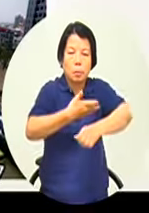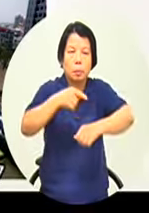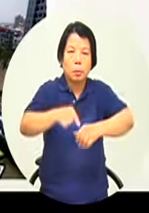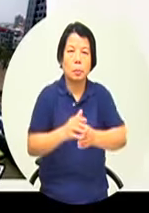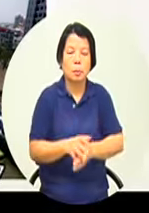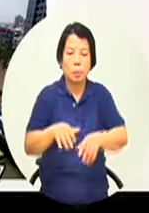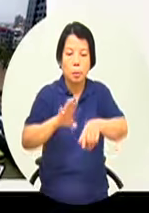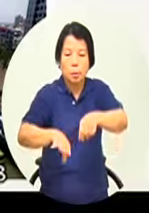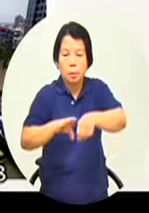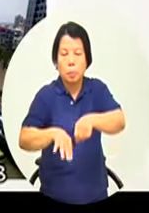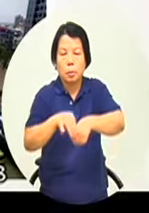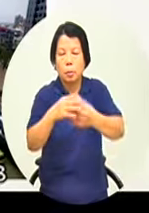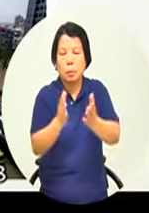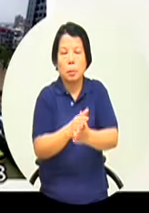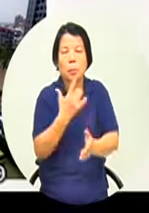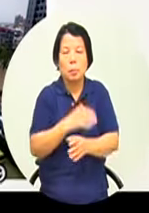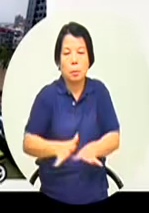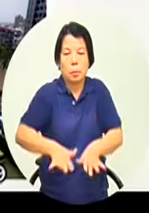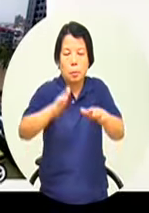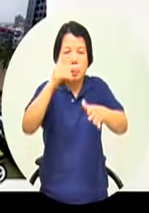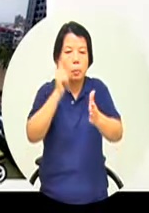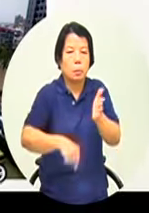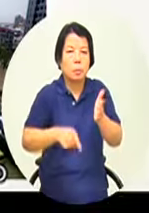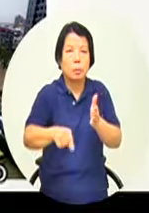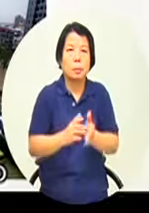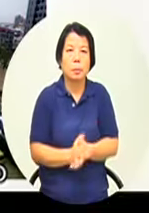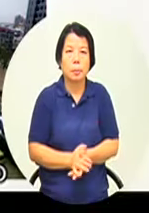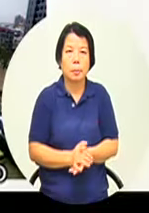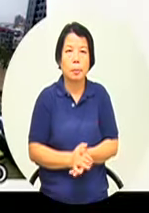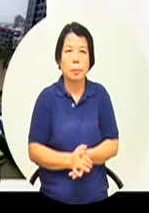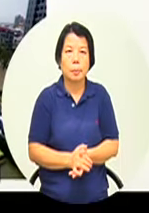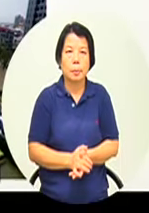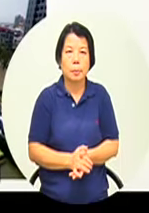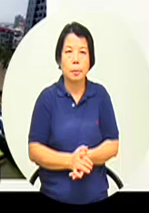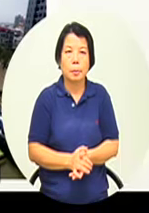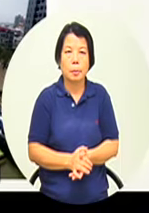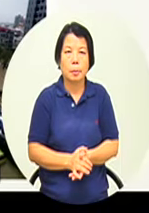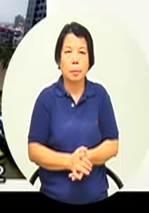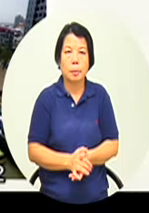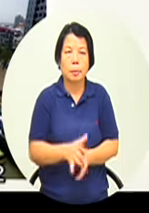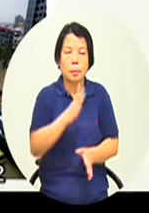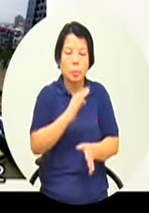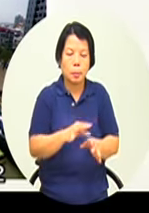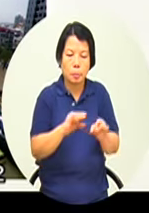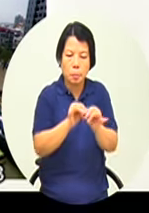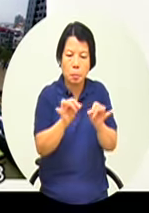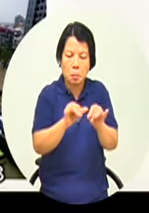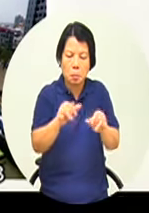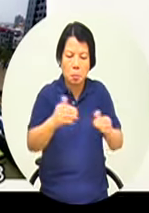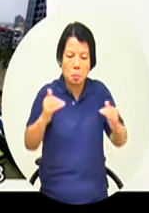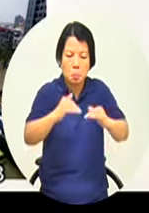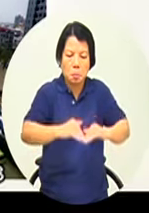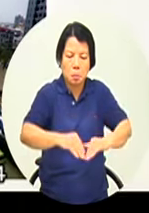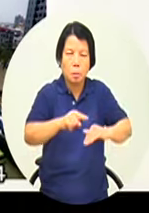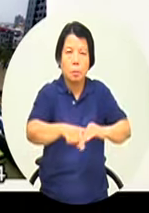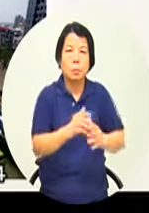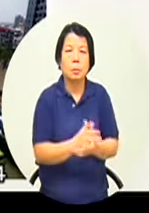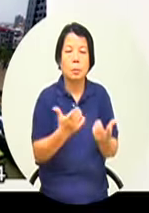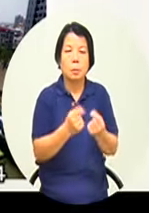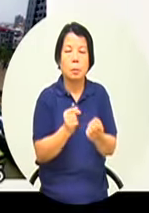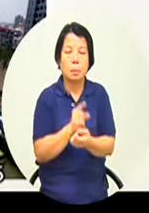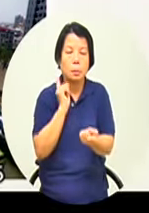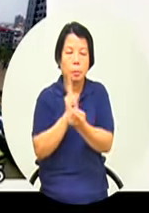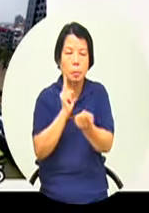最容易淹水的地方。那蓝色这个位置就在加油站，这地势最低的。那同样的，它也是面